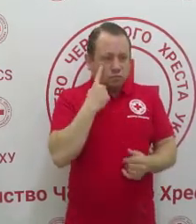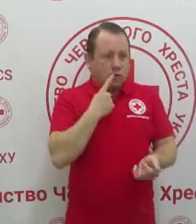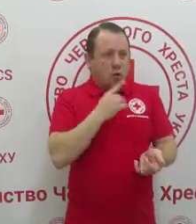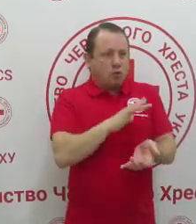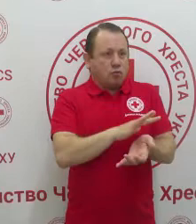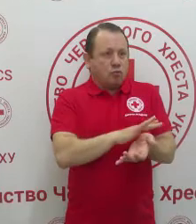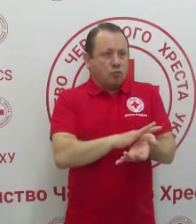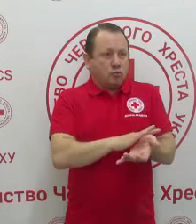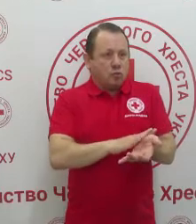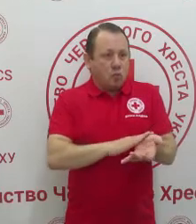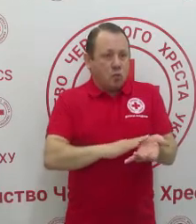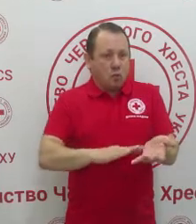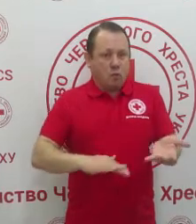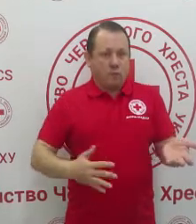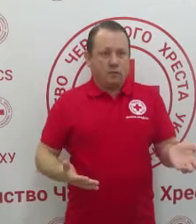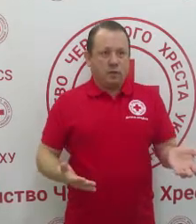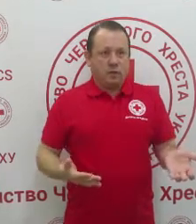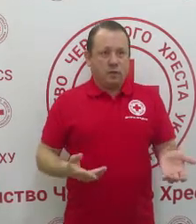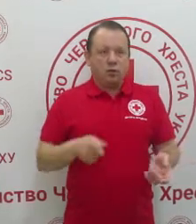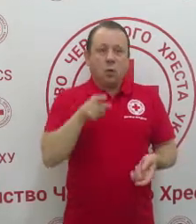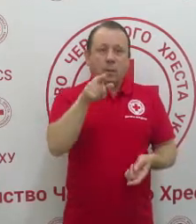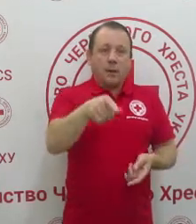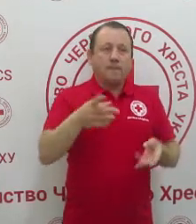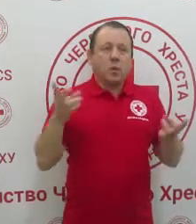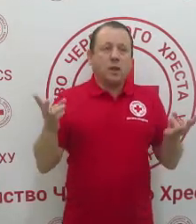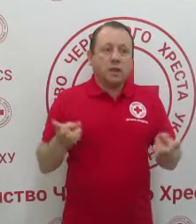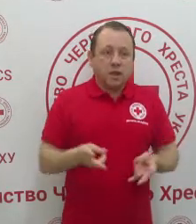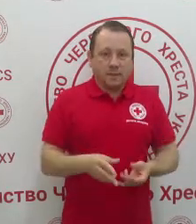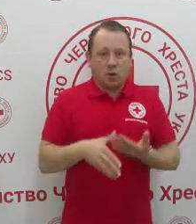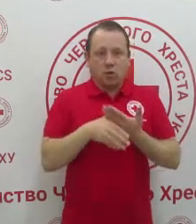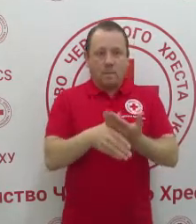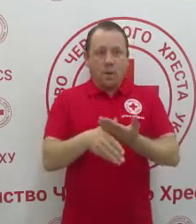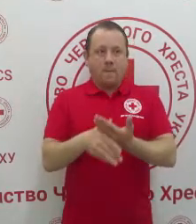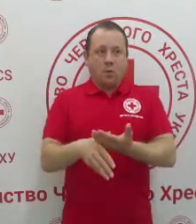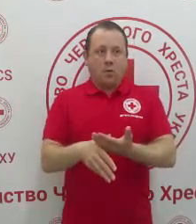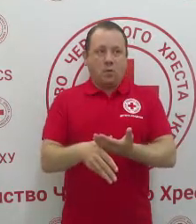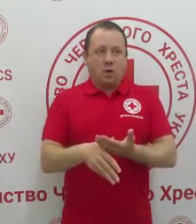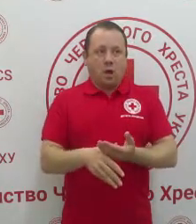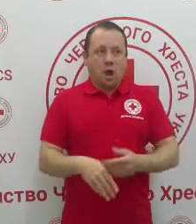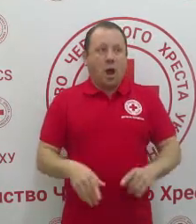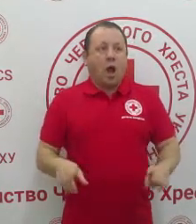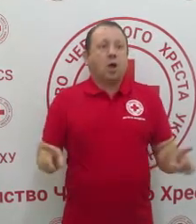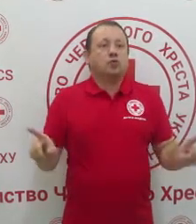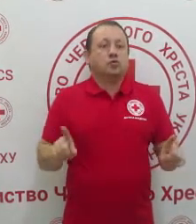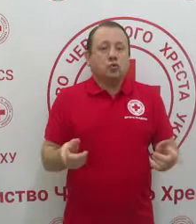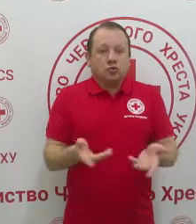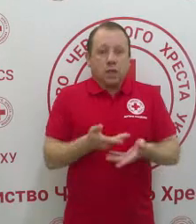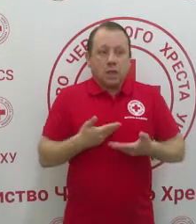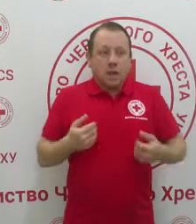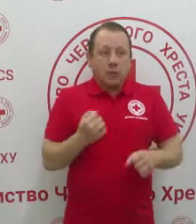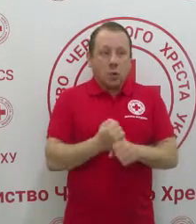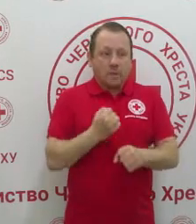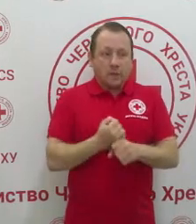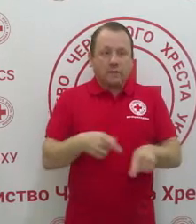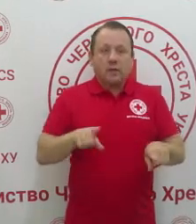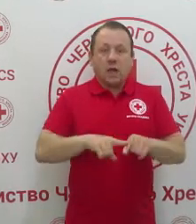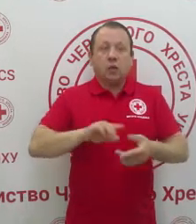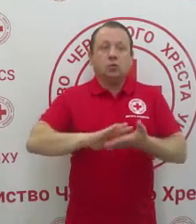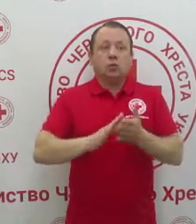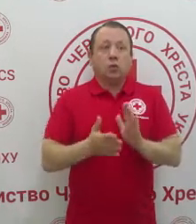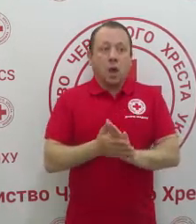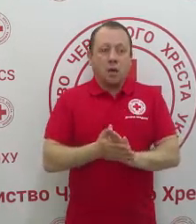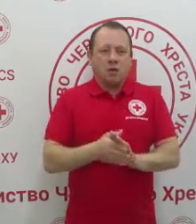Мені боляче! В тебе йде кров. Тобі потрібна допомога. Що ж нам робити в такій